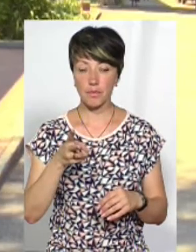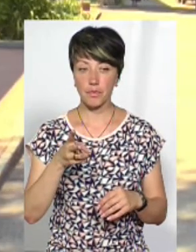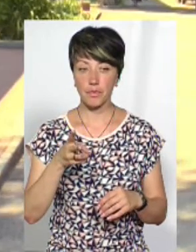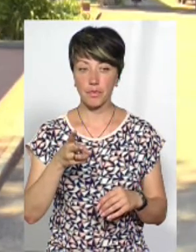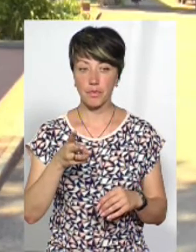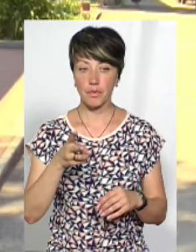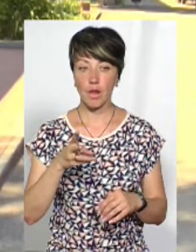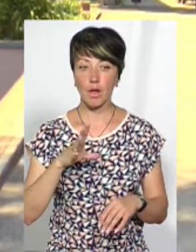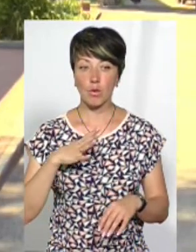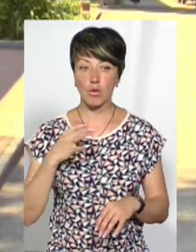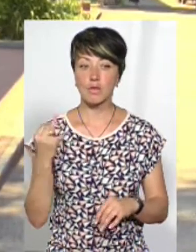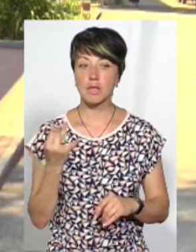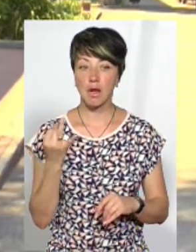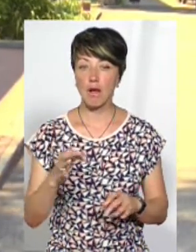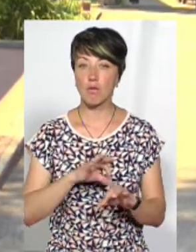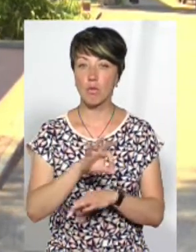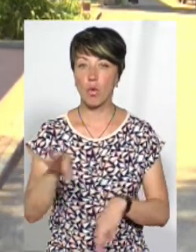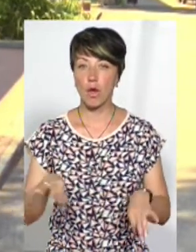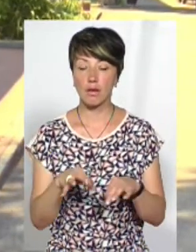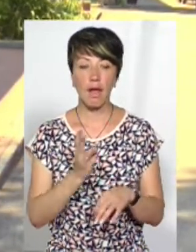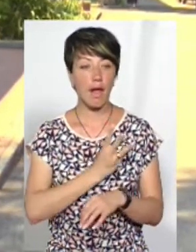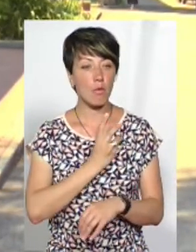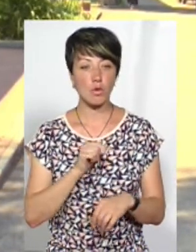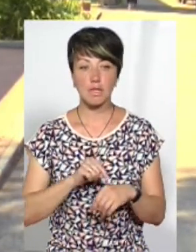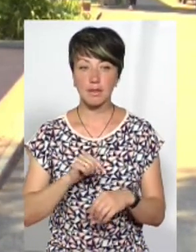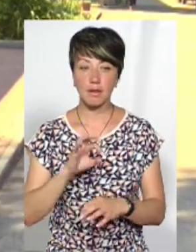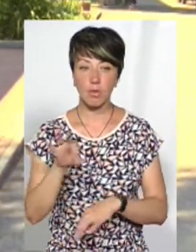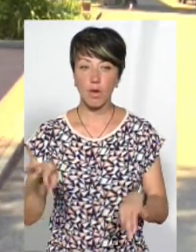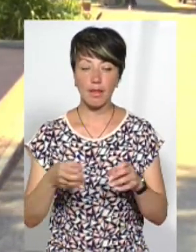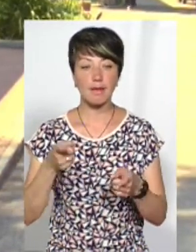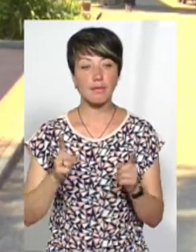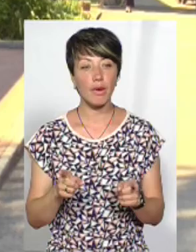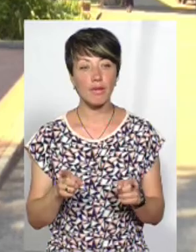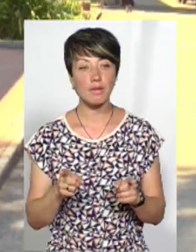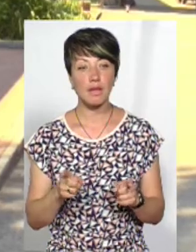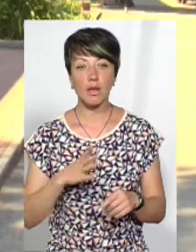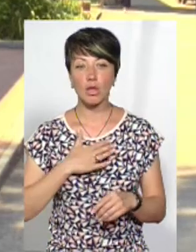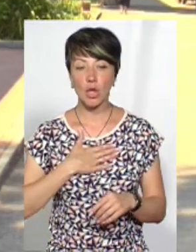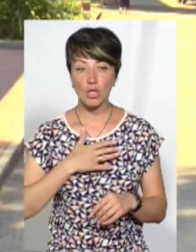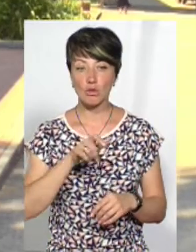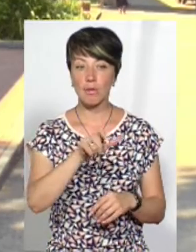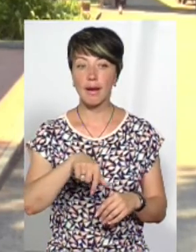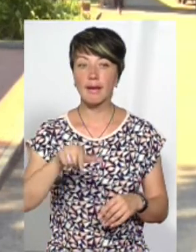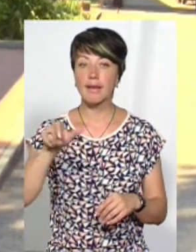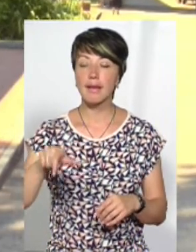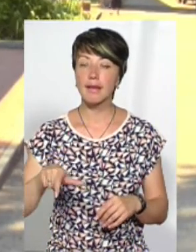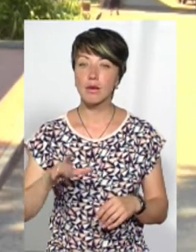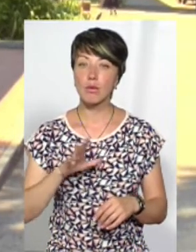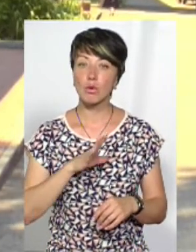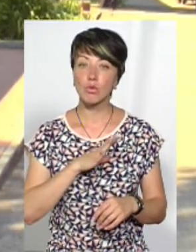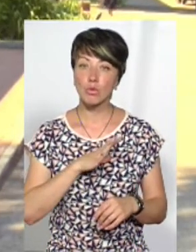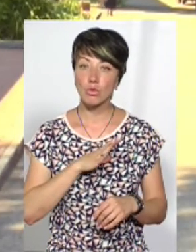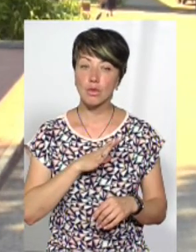Досить такий був цікавий проект, досить такий був емоційний проект, тому що насправді нашими клієнтами були,